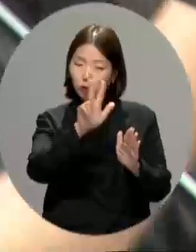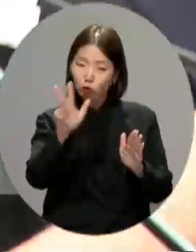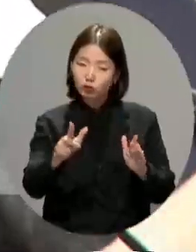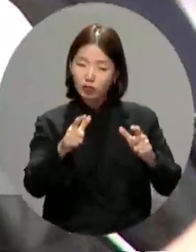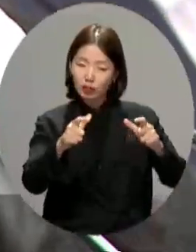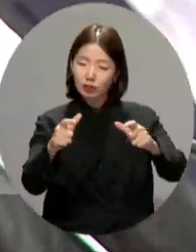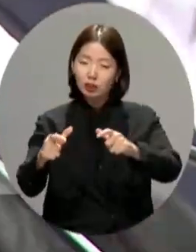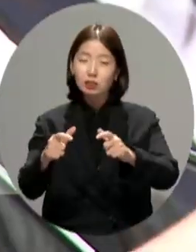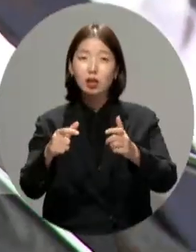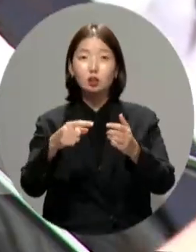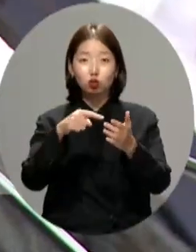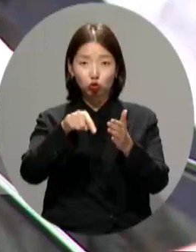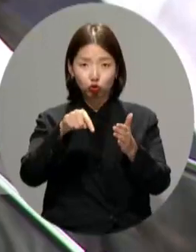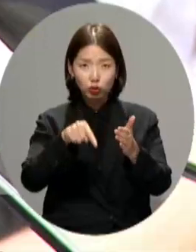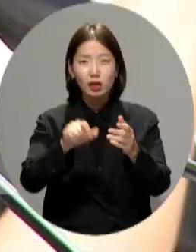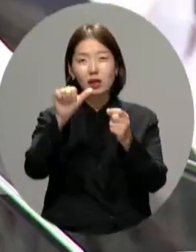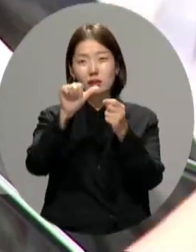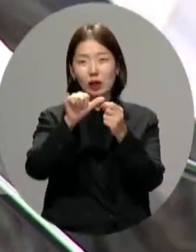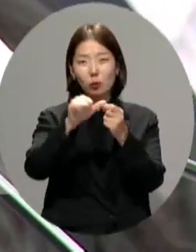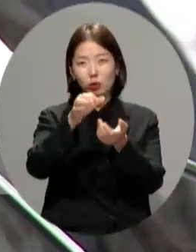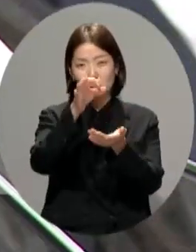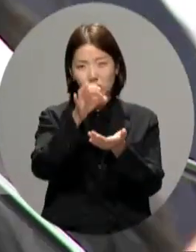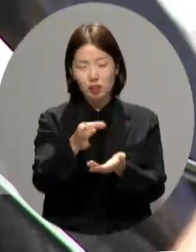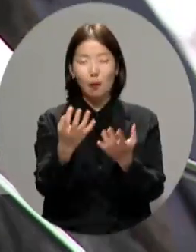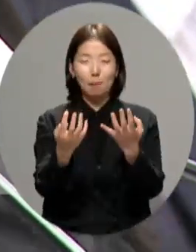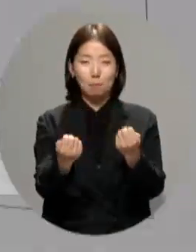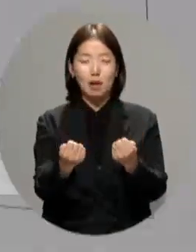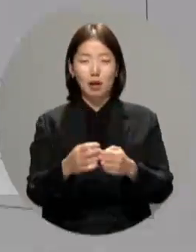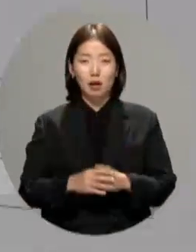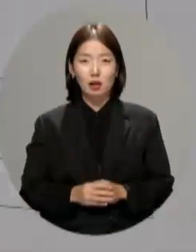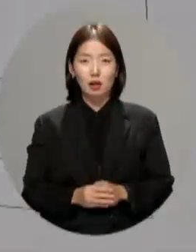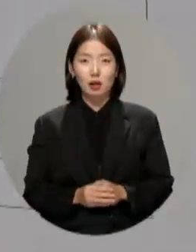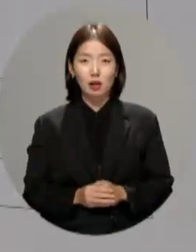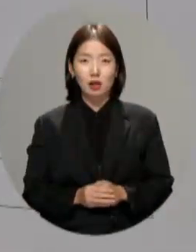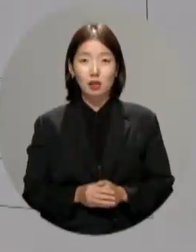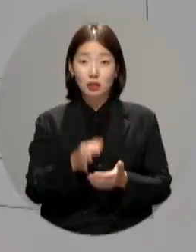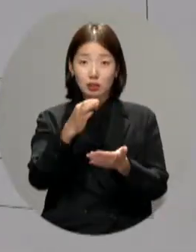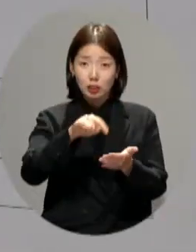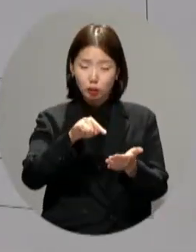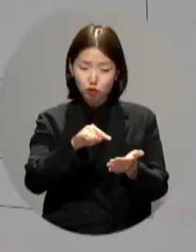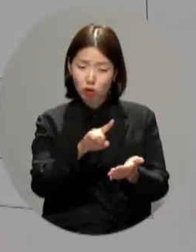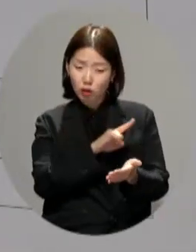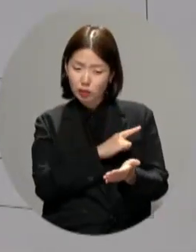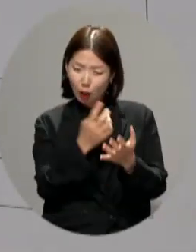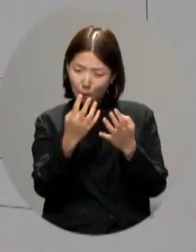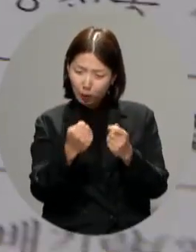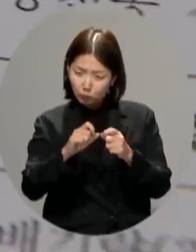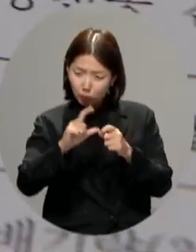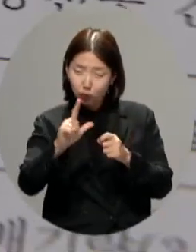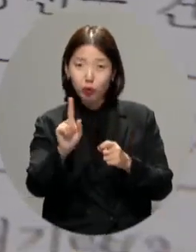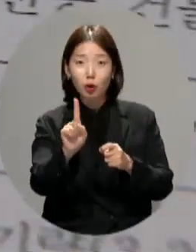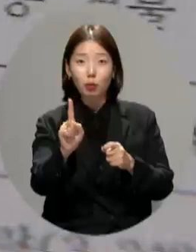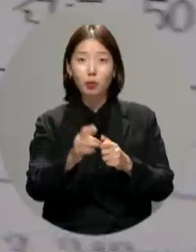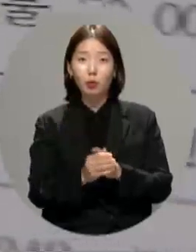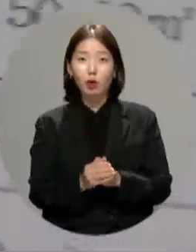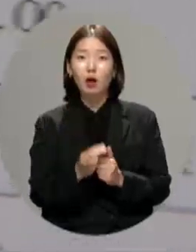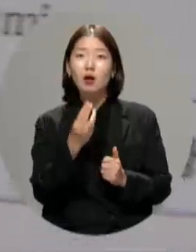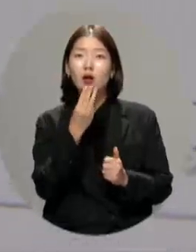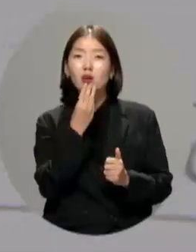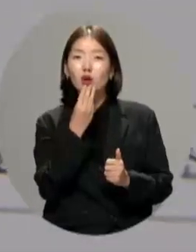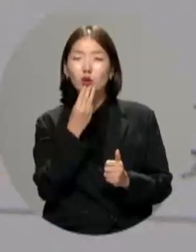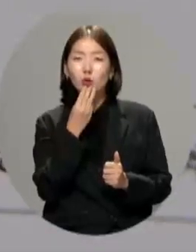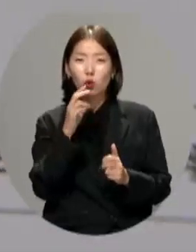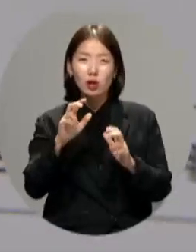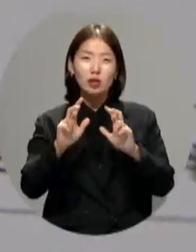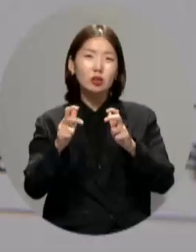광역 단체장들 가운데 5번째로 많은 액수입니다 재산 중 가장 큰 비중을 차지한 건 경기도